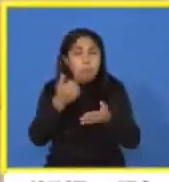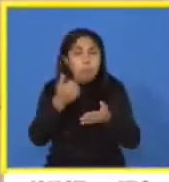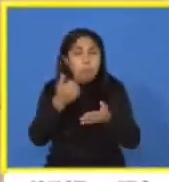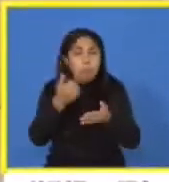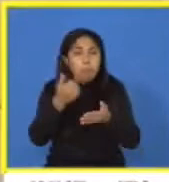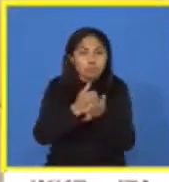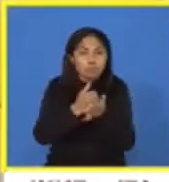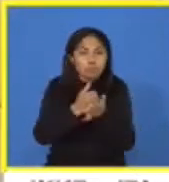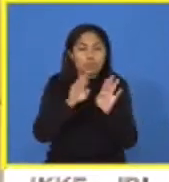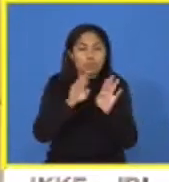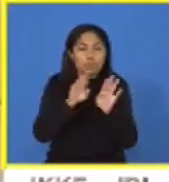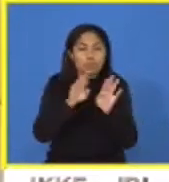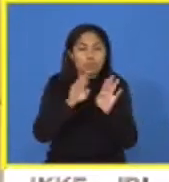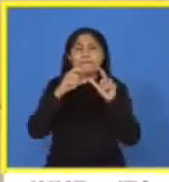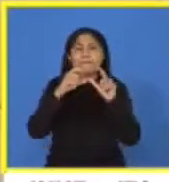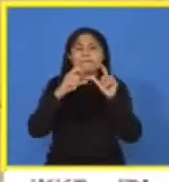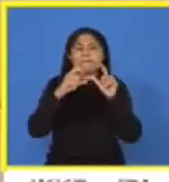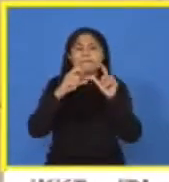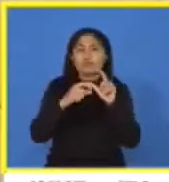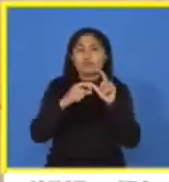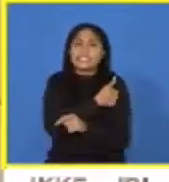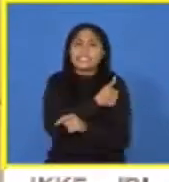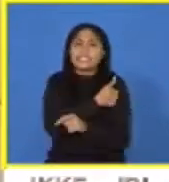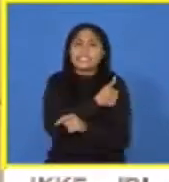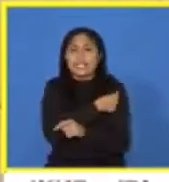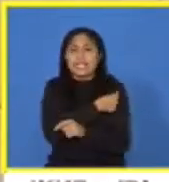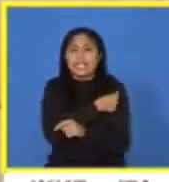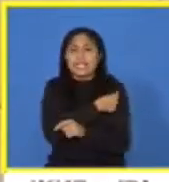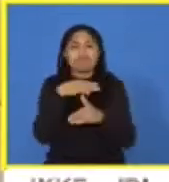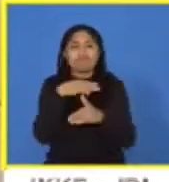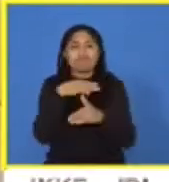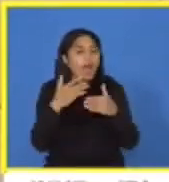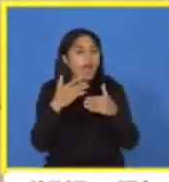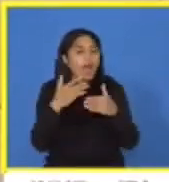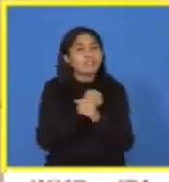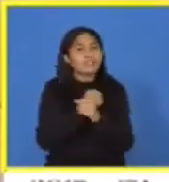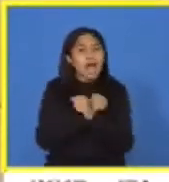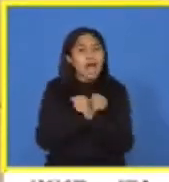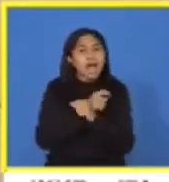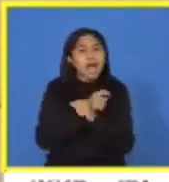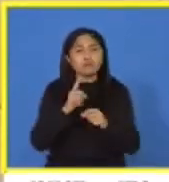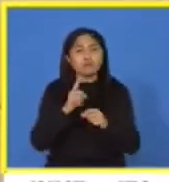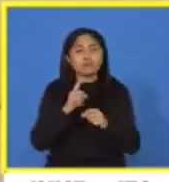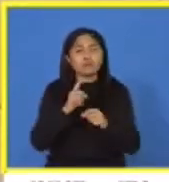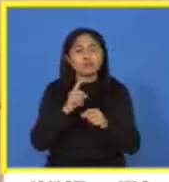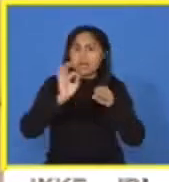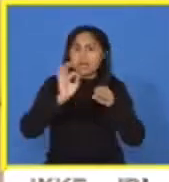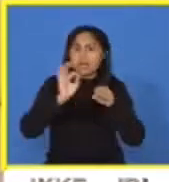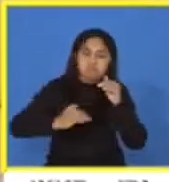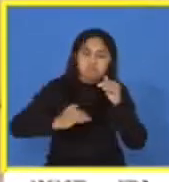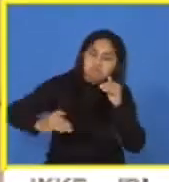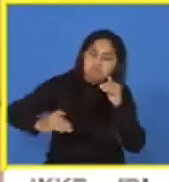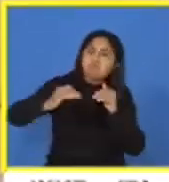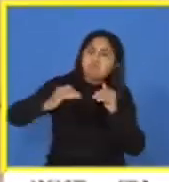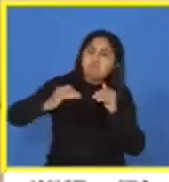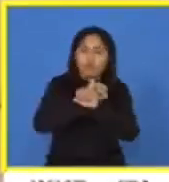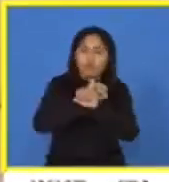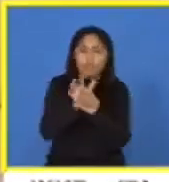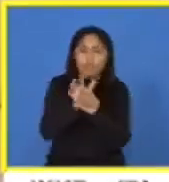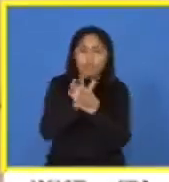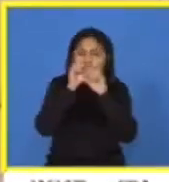membuka pos untuk pelayanan vaksinasi. Sehingga kita menjaga jangan sampai ada lonjakan kasus. Ya, mungkin dengan adanya itu juga